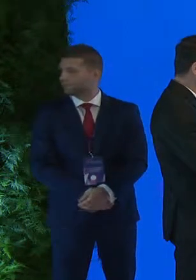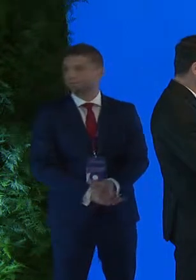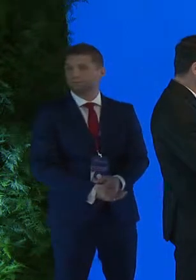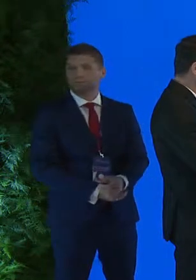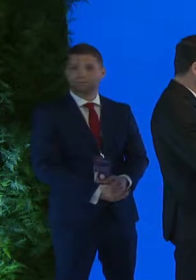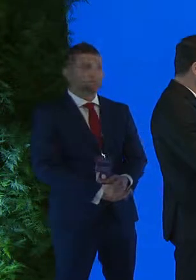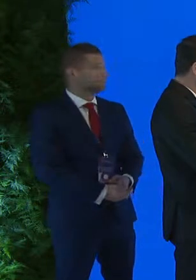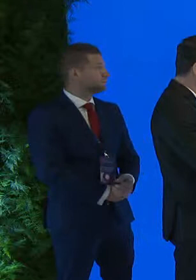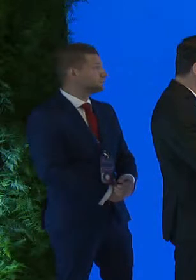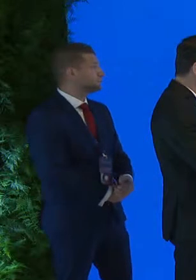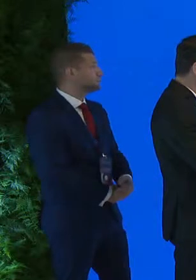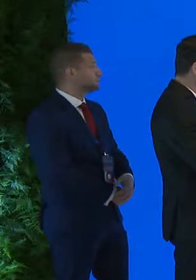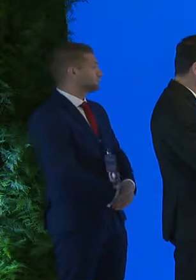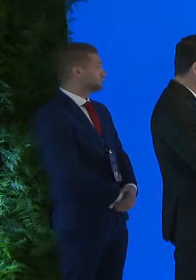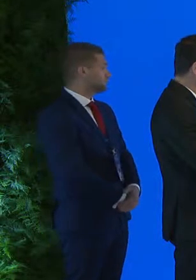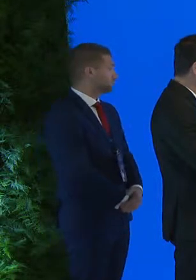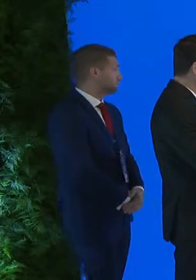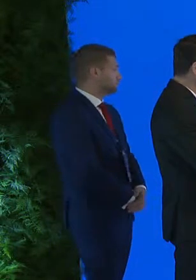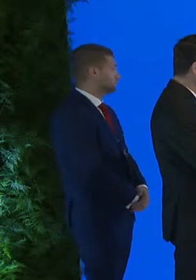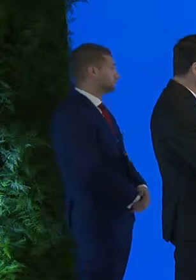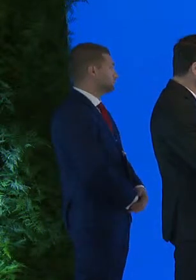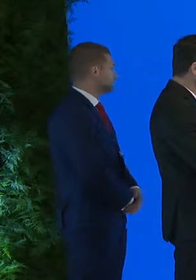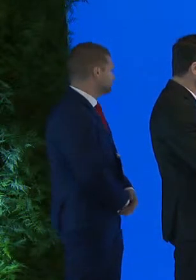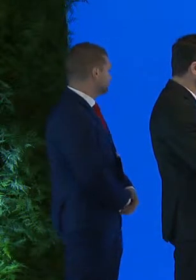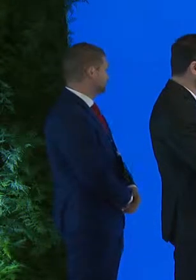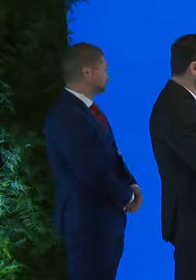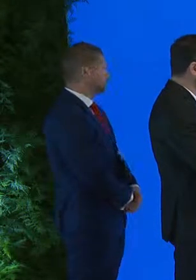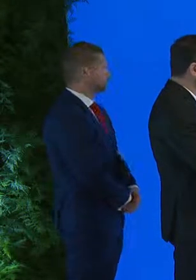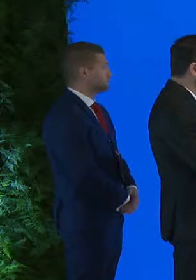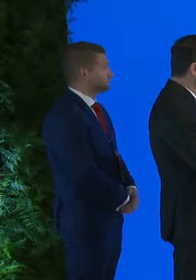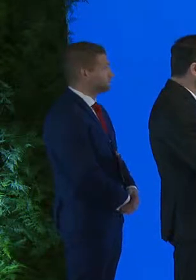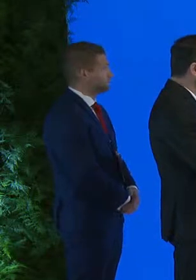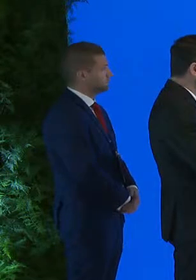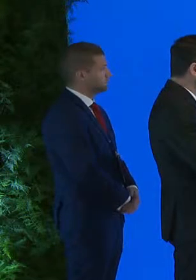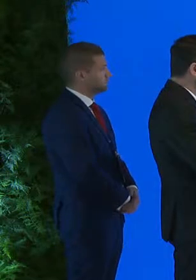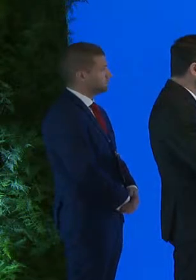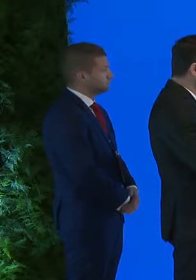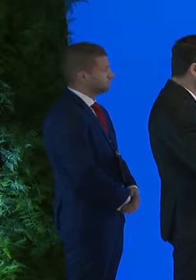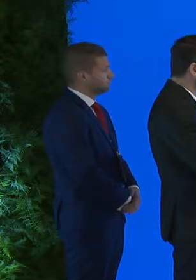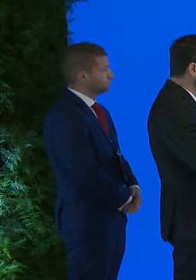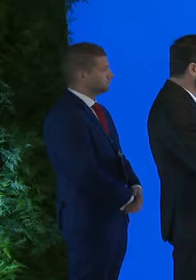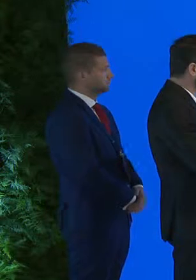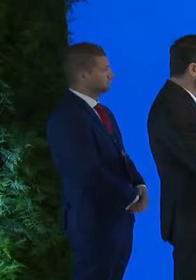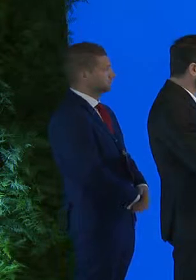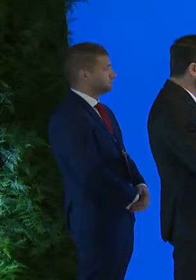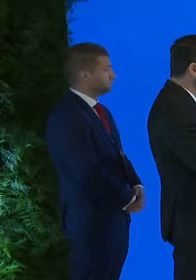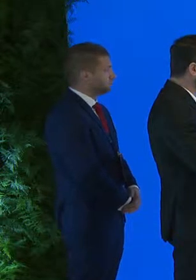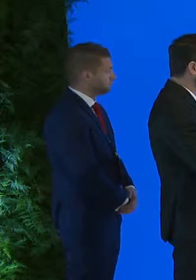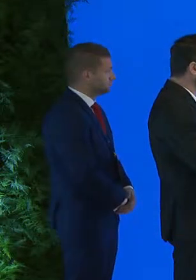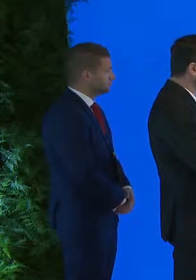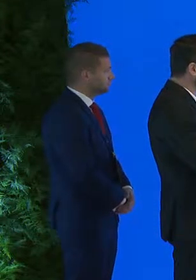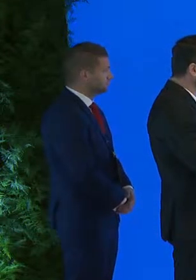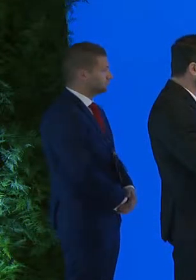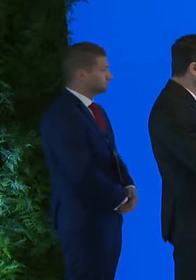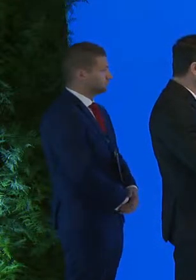występowania danej, zaburzenia w danej jednostce SI. Na podstawie tych norm,